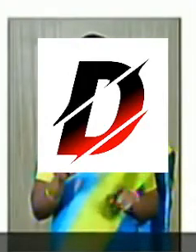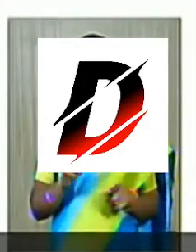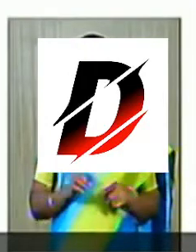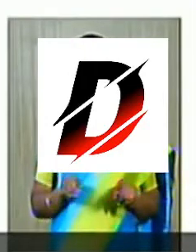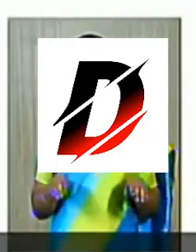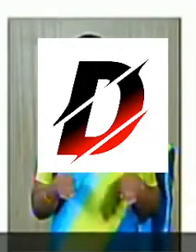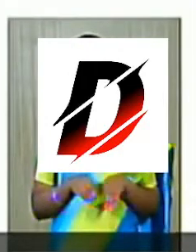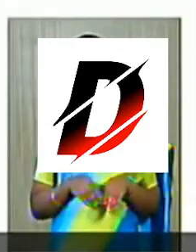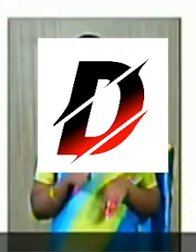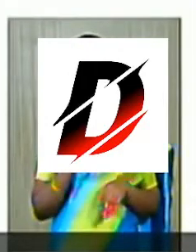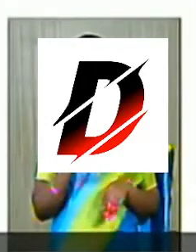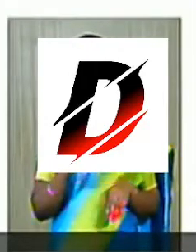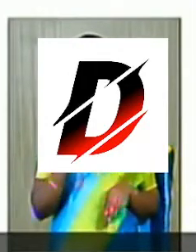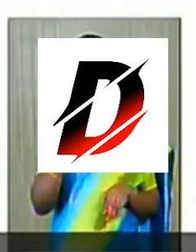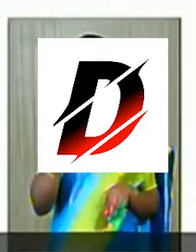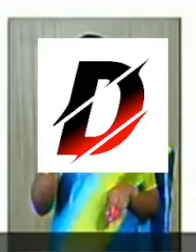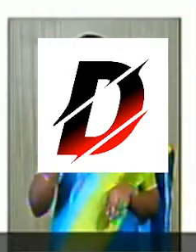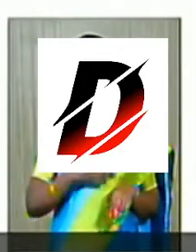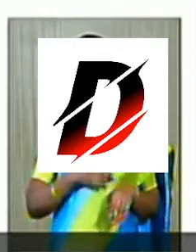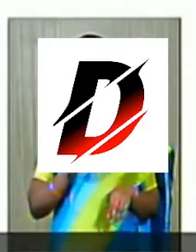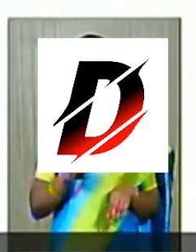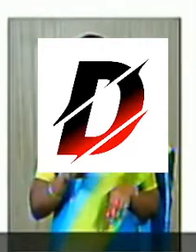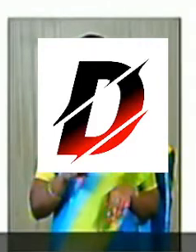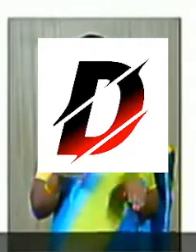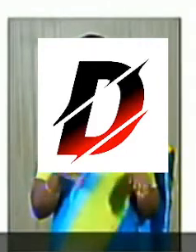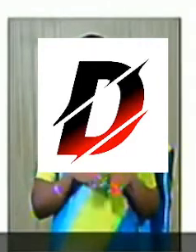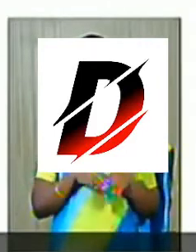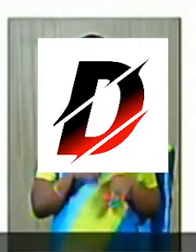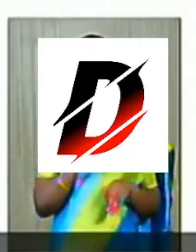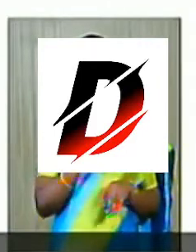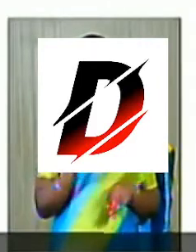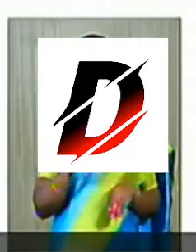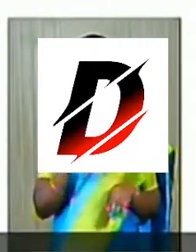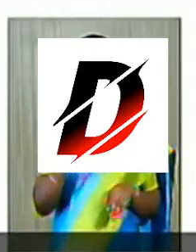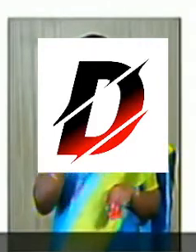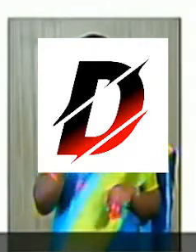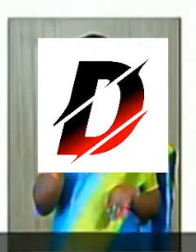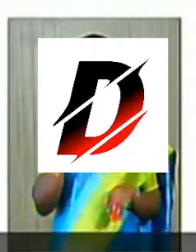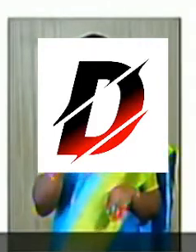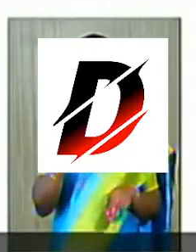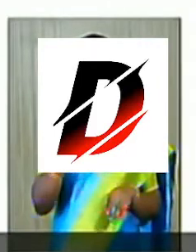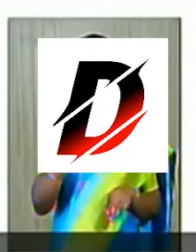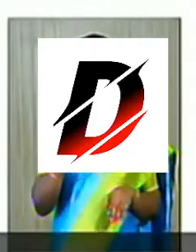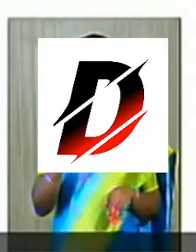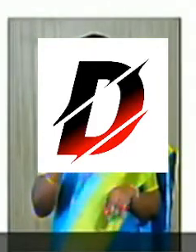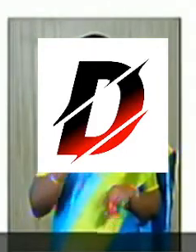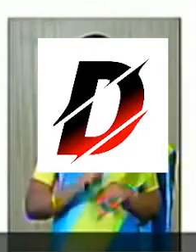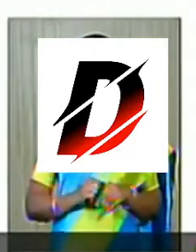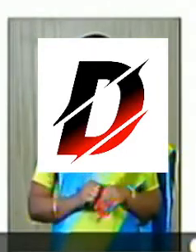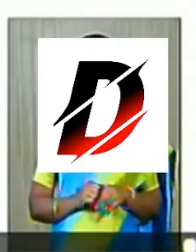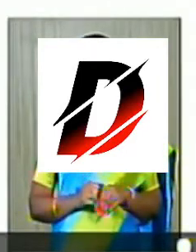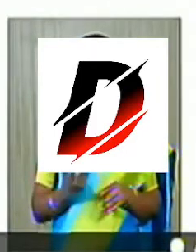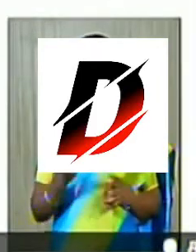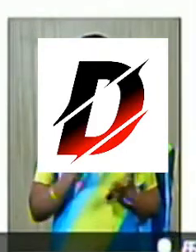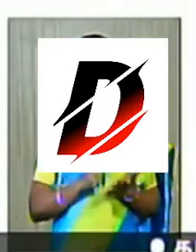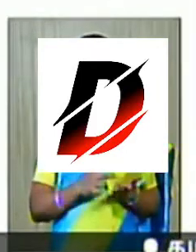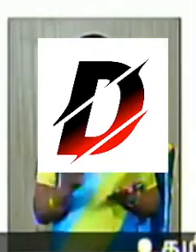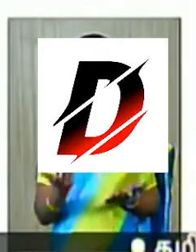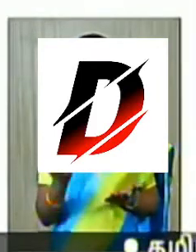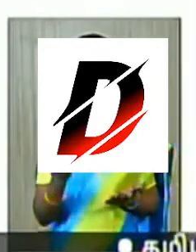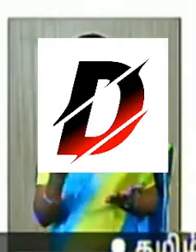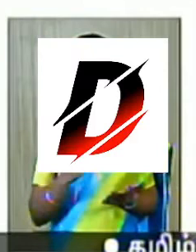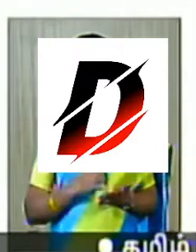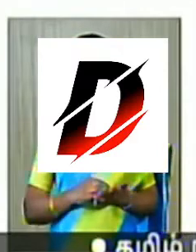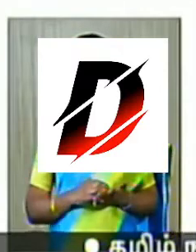-0.25. இப்போ அந்த -0.25 எதுக்கு அருகாமையில் இருக்குன்னு பார்க்கணும், எதுக்கு ரெண்டுத்துக்கு இடையில இருக்குன்னு உங்களால் சொல்ல முடியும், -1-0 கடையில் தான்